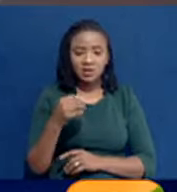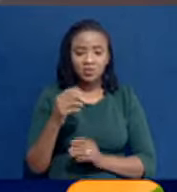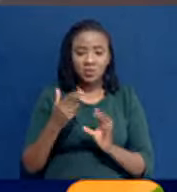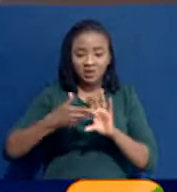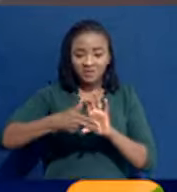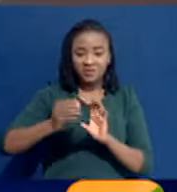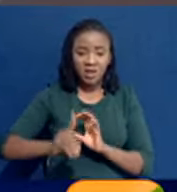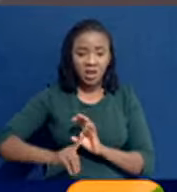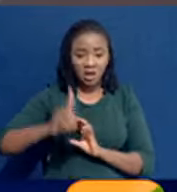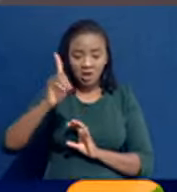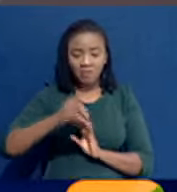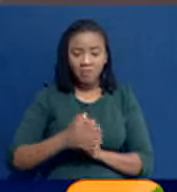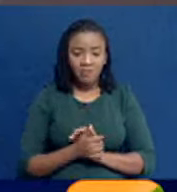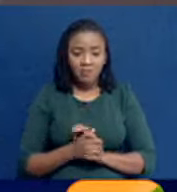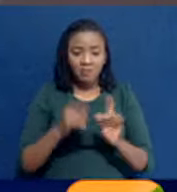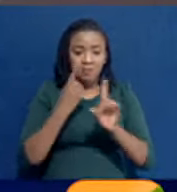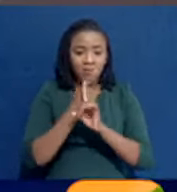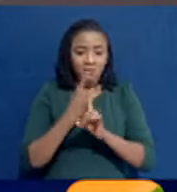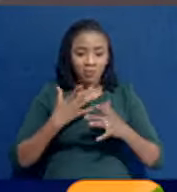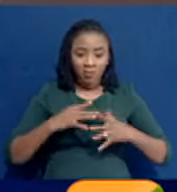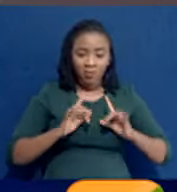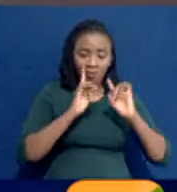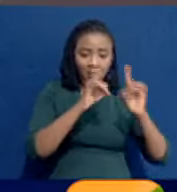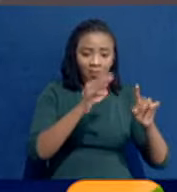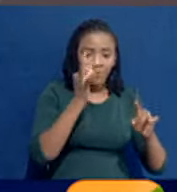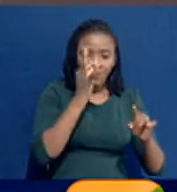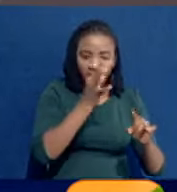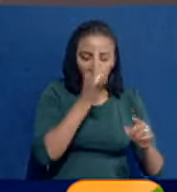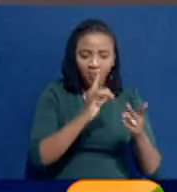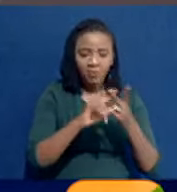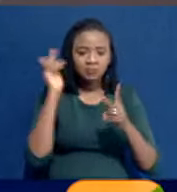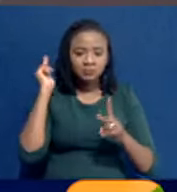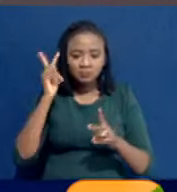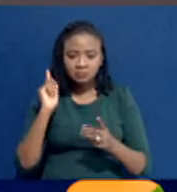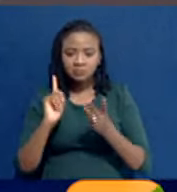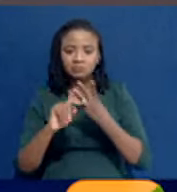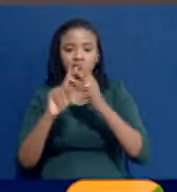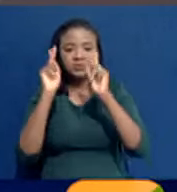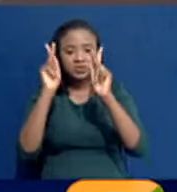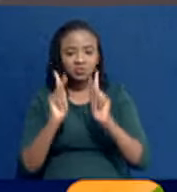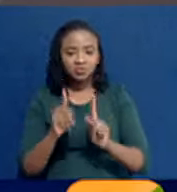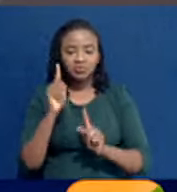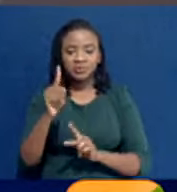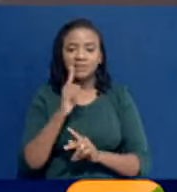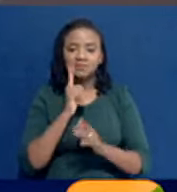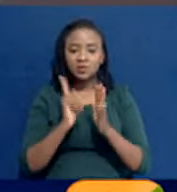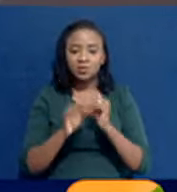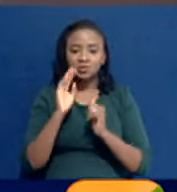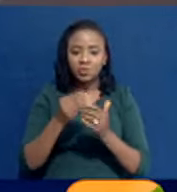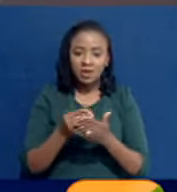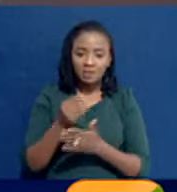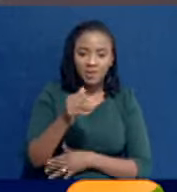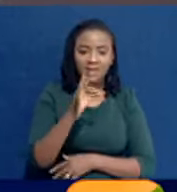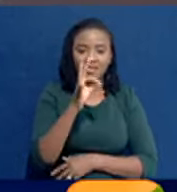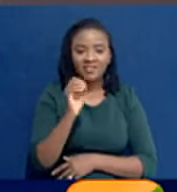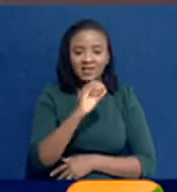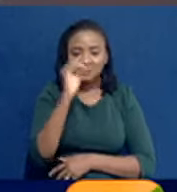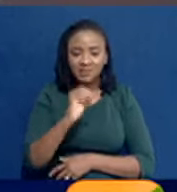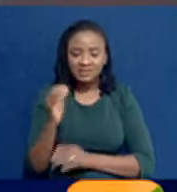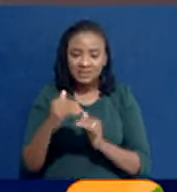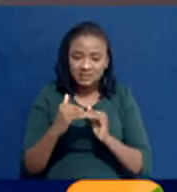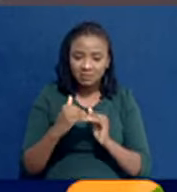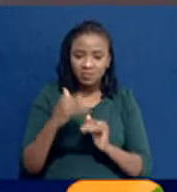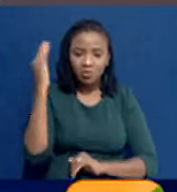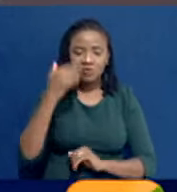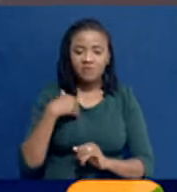16. Na wasafiri katika maeneo ya Nyeri, Kisii na hata Kisumu wakilalamikia kulipa asilimia 30 zaidi ya gharama ya